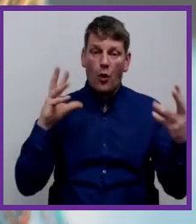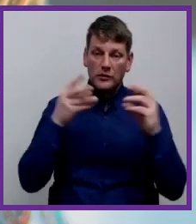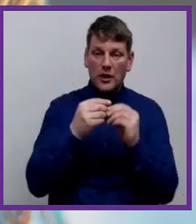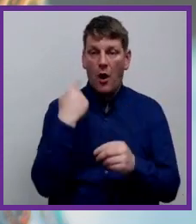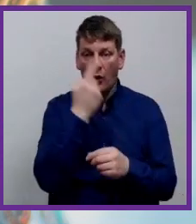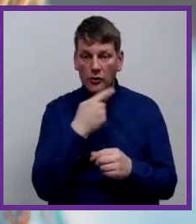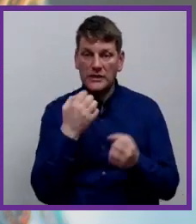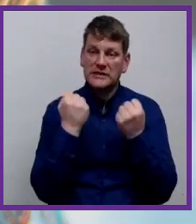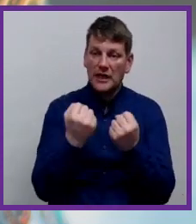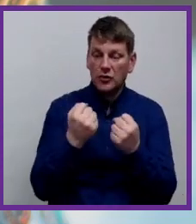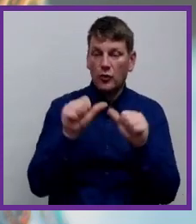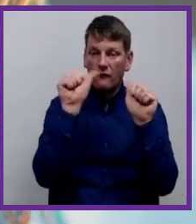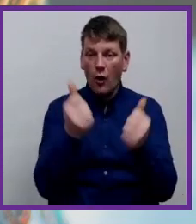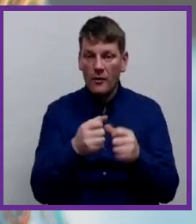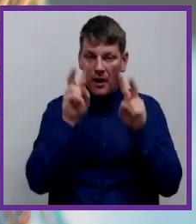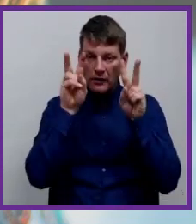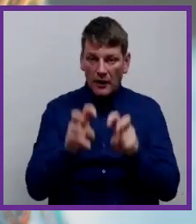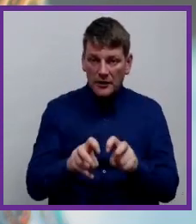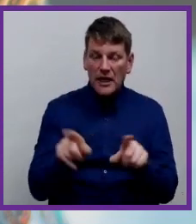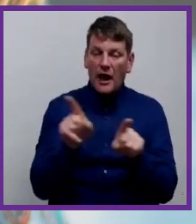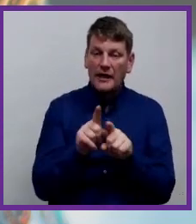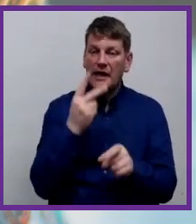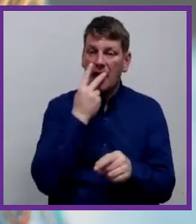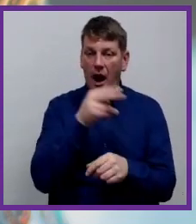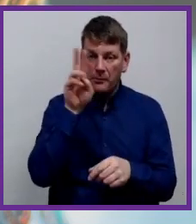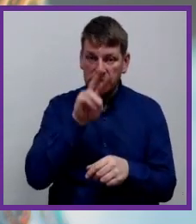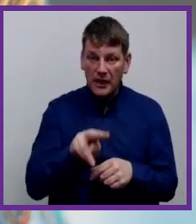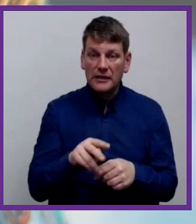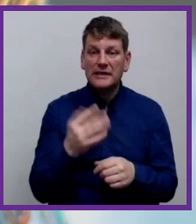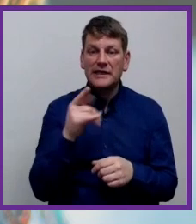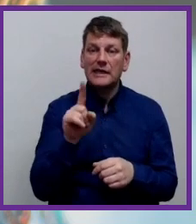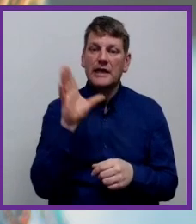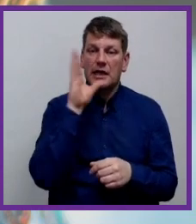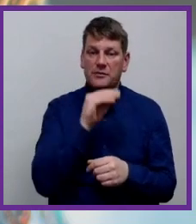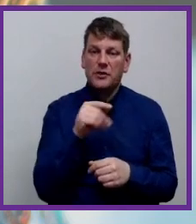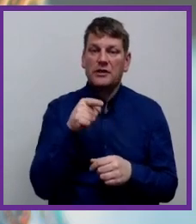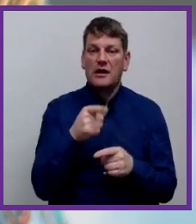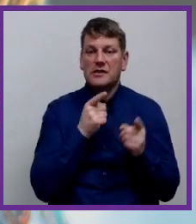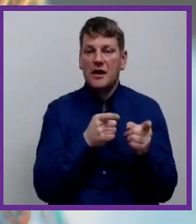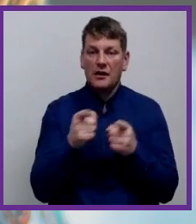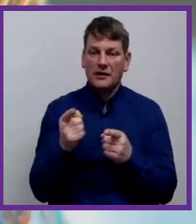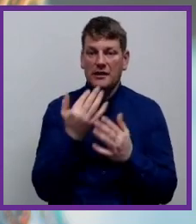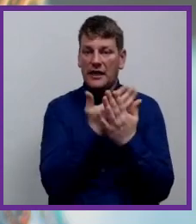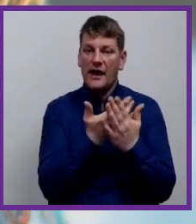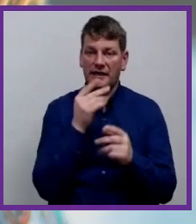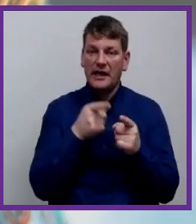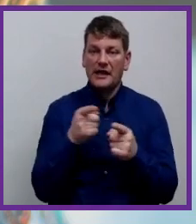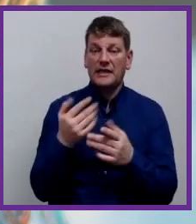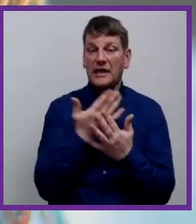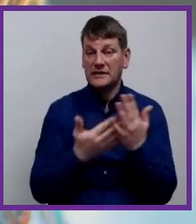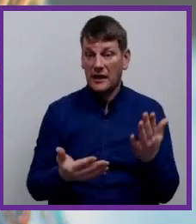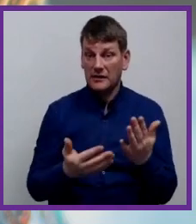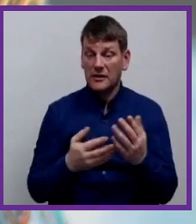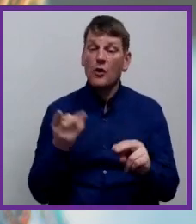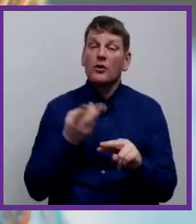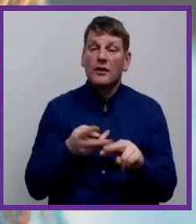satura, formas analīze, arī jāapskata, cik tiešām iespējams ir šādas skaitīgās sekas. Un